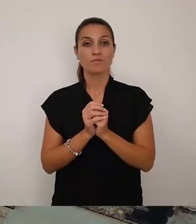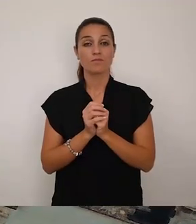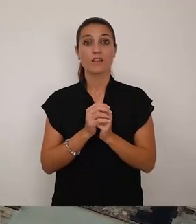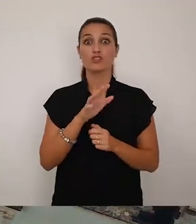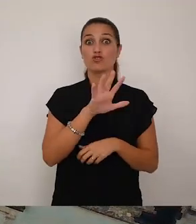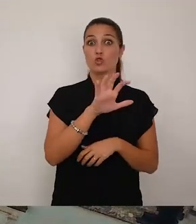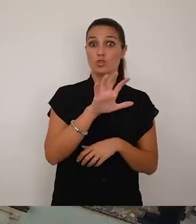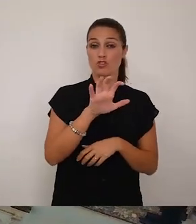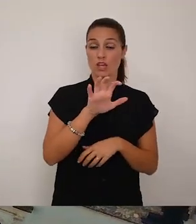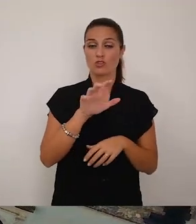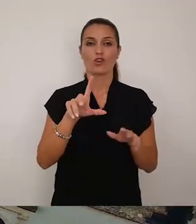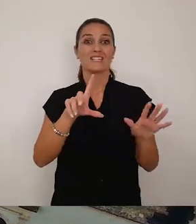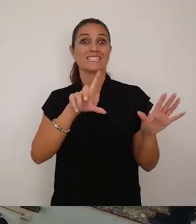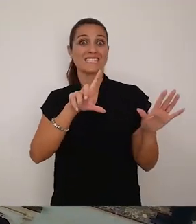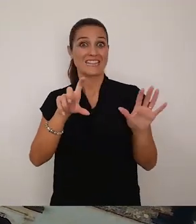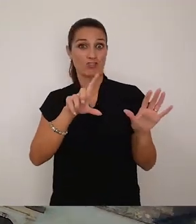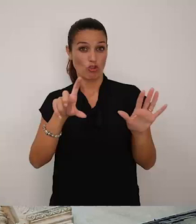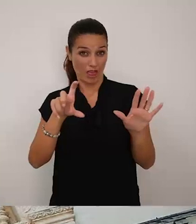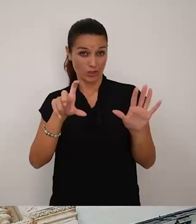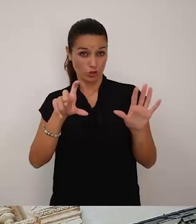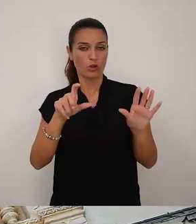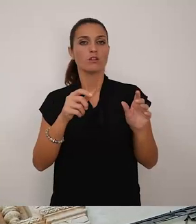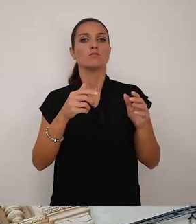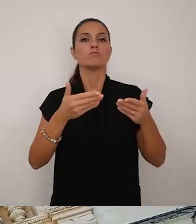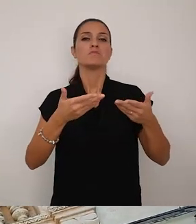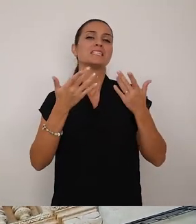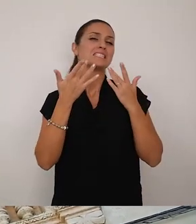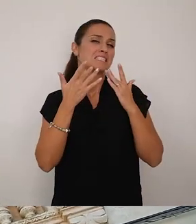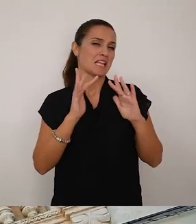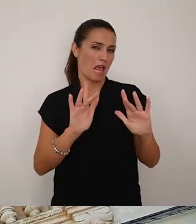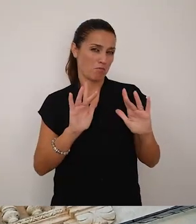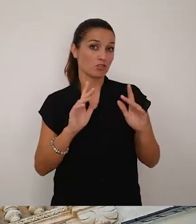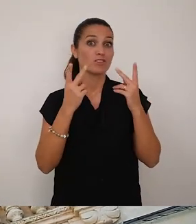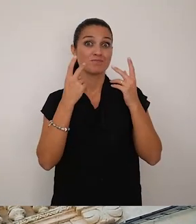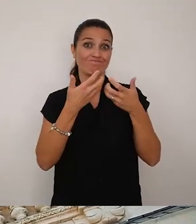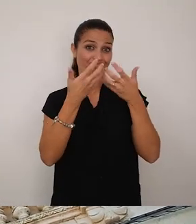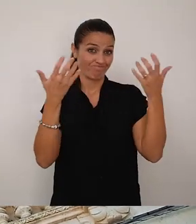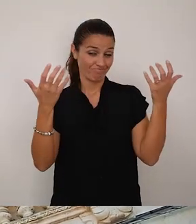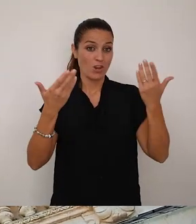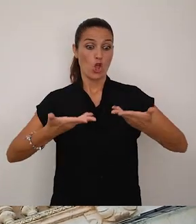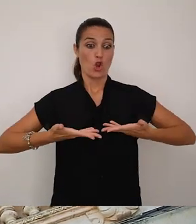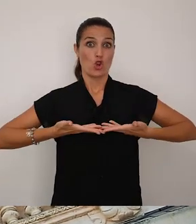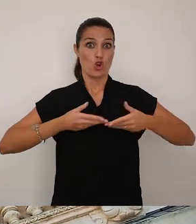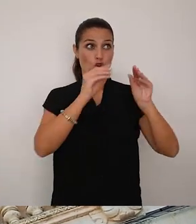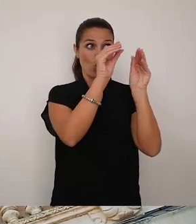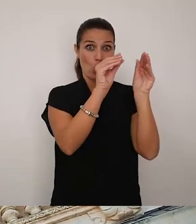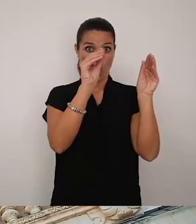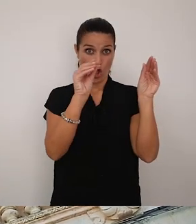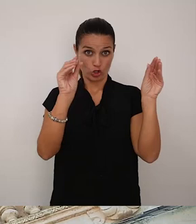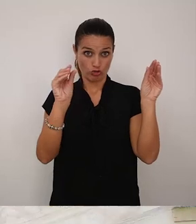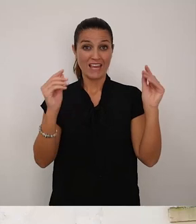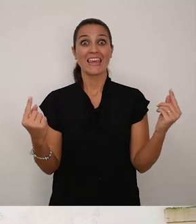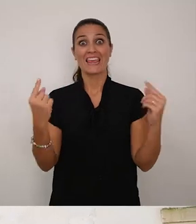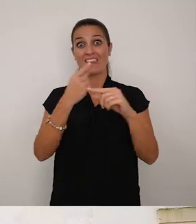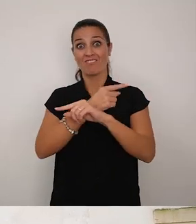Tuttavia il 500 e il 700 convivono in una raffinata sobrietà che lega le antiche scolpiture della loggia al grande